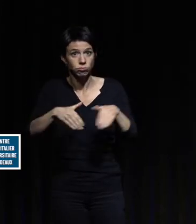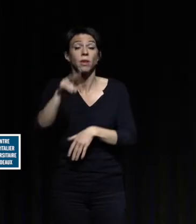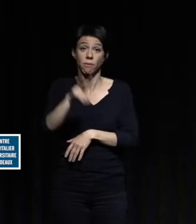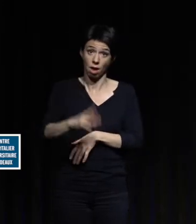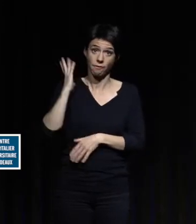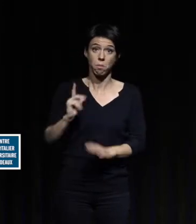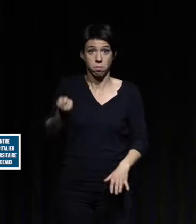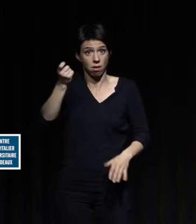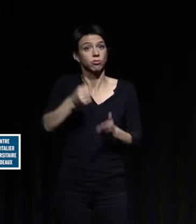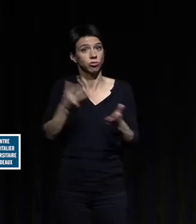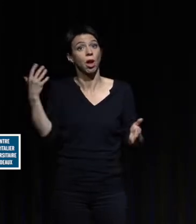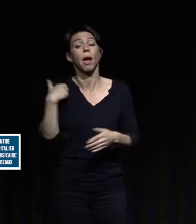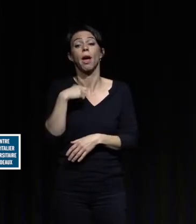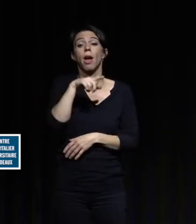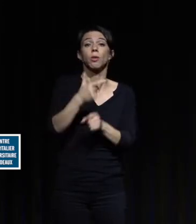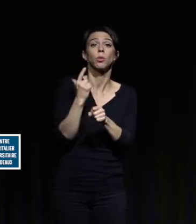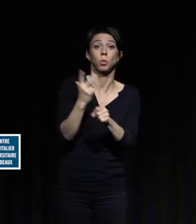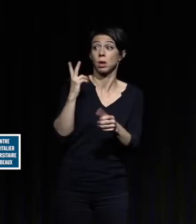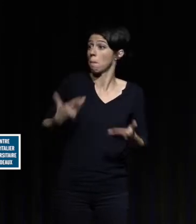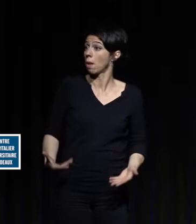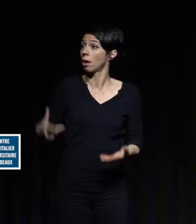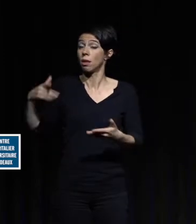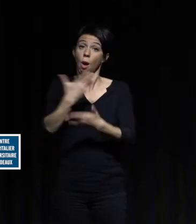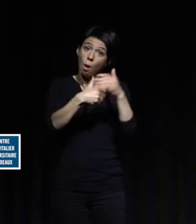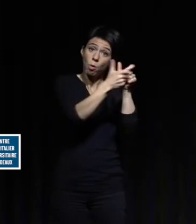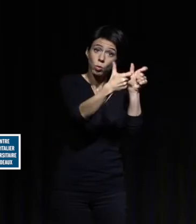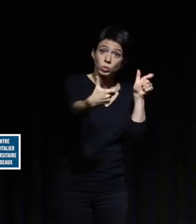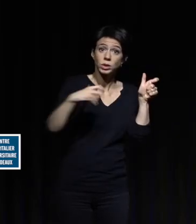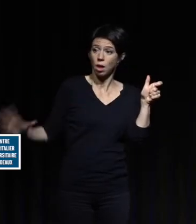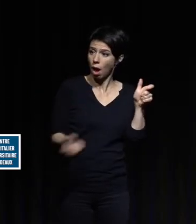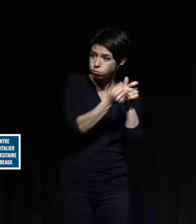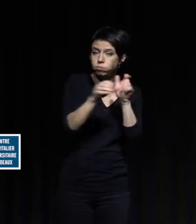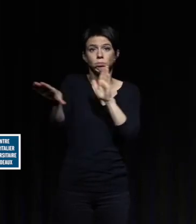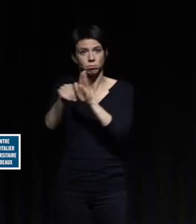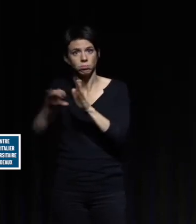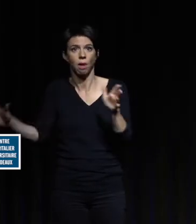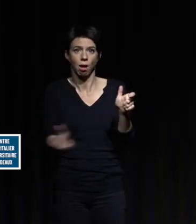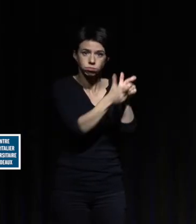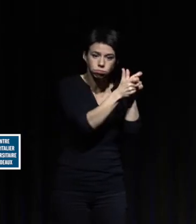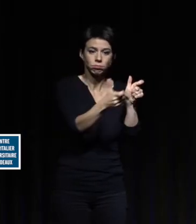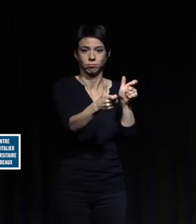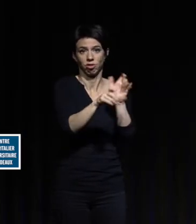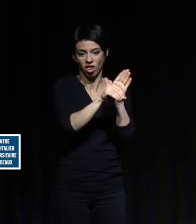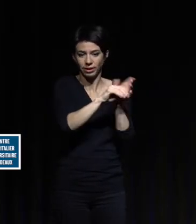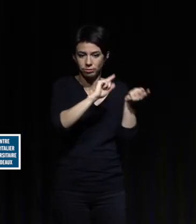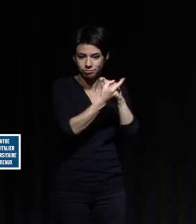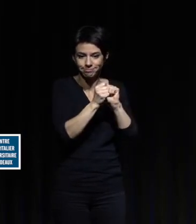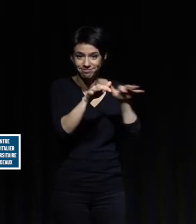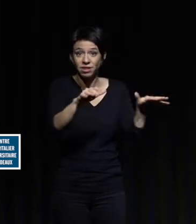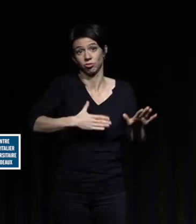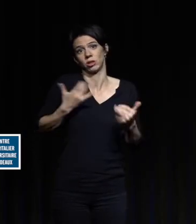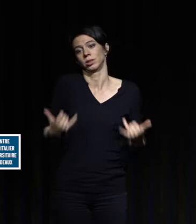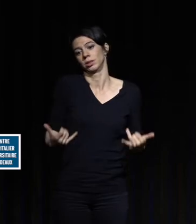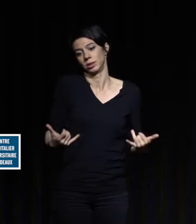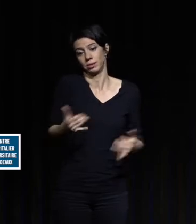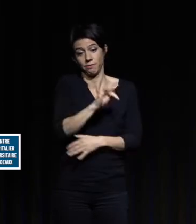il n'était pas génériqué, et comme il est génériqué, là, en France, on a la chance d'avoir ces médicaments remboursés, et c'est donc pas un